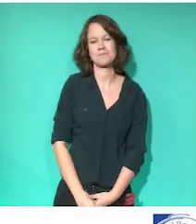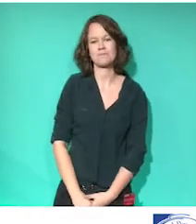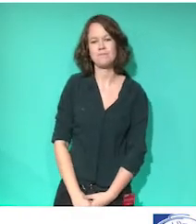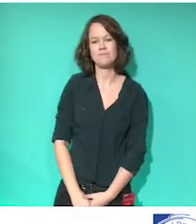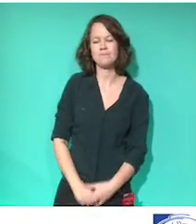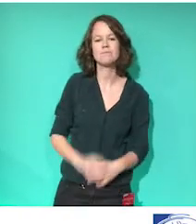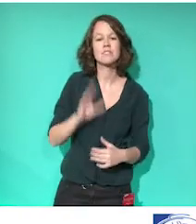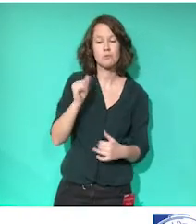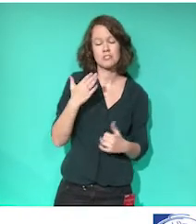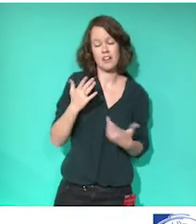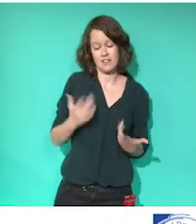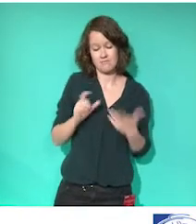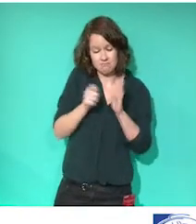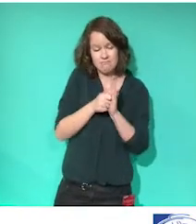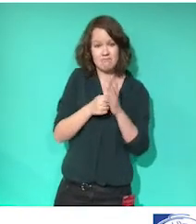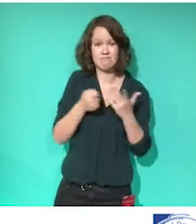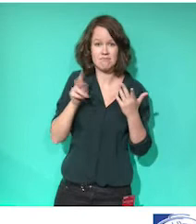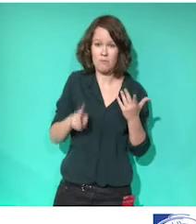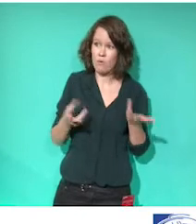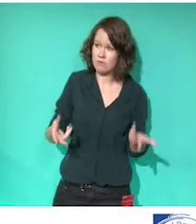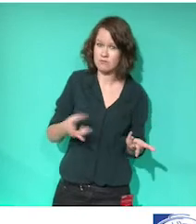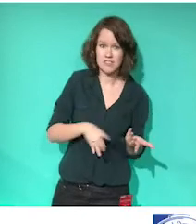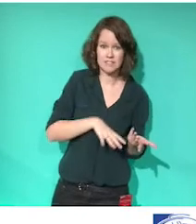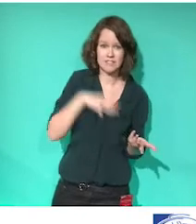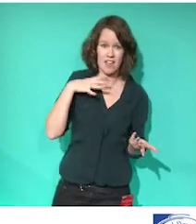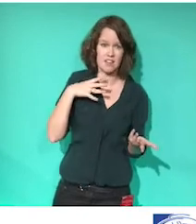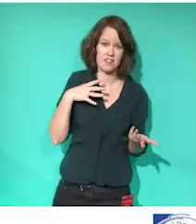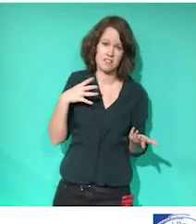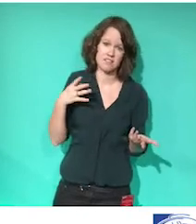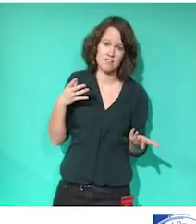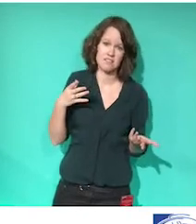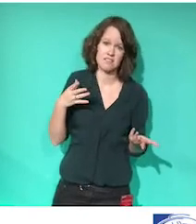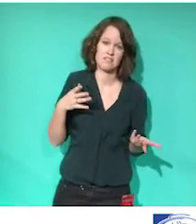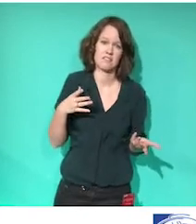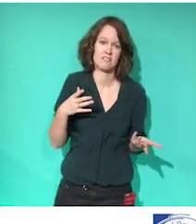À cet instant, je voulais vous dire que je suis fière. Il n'est pas